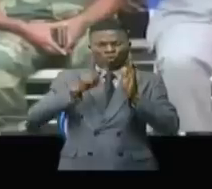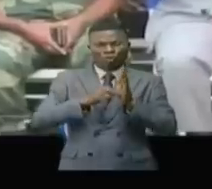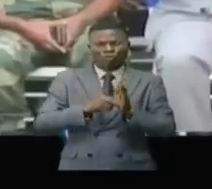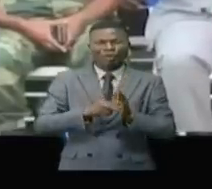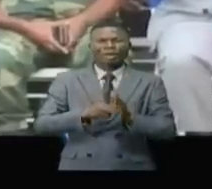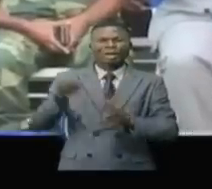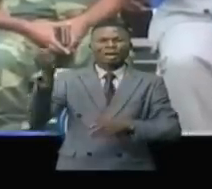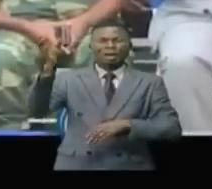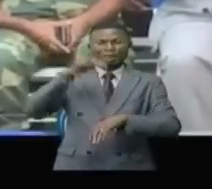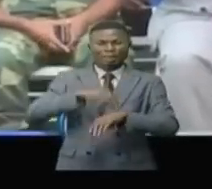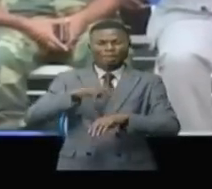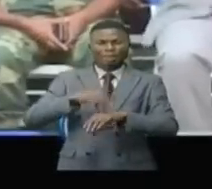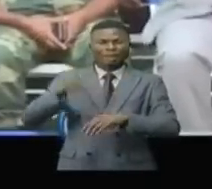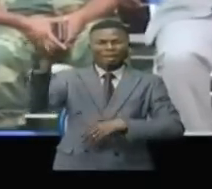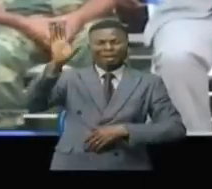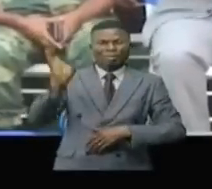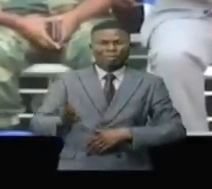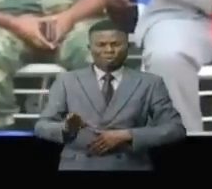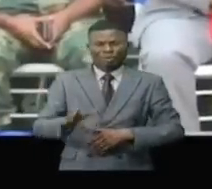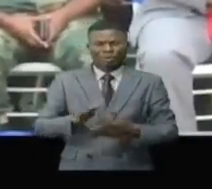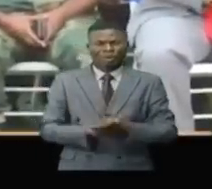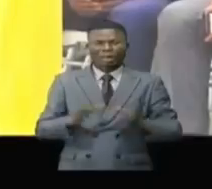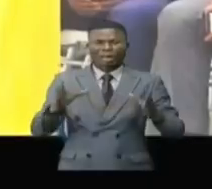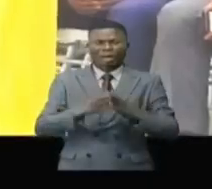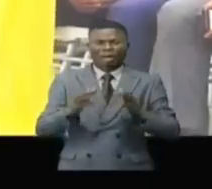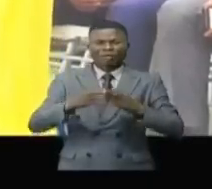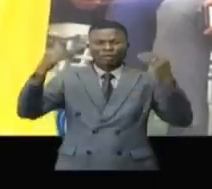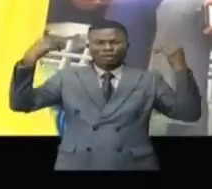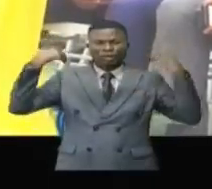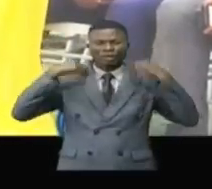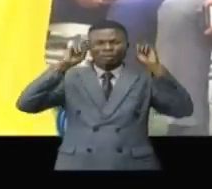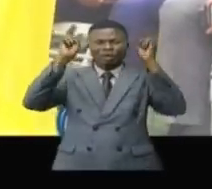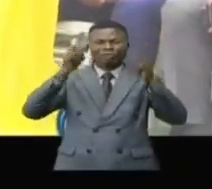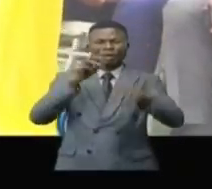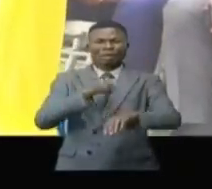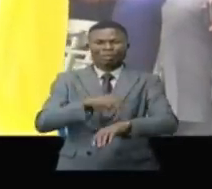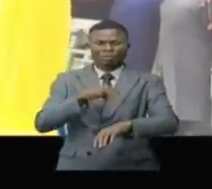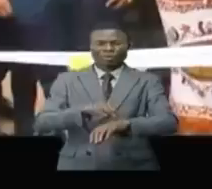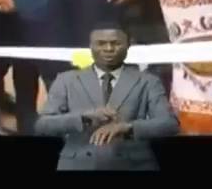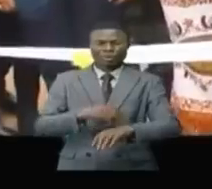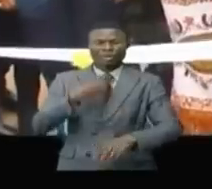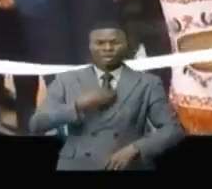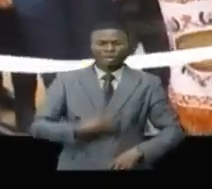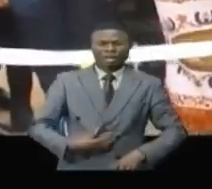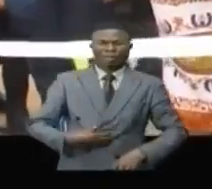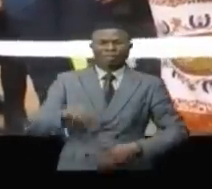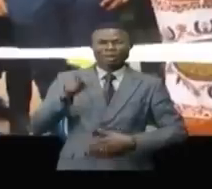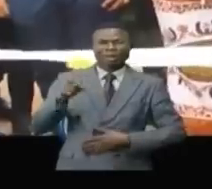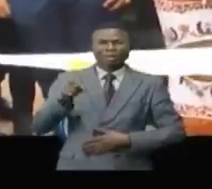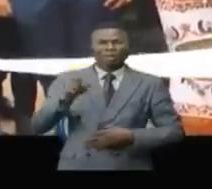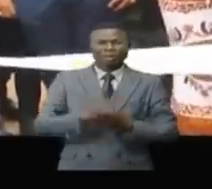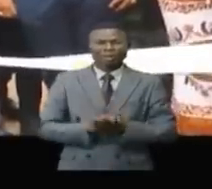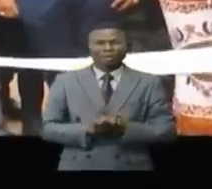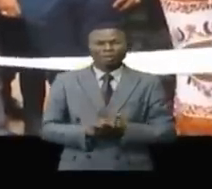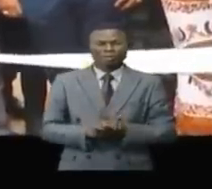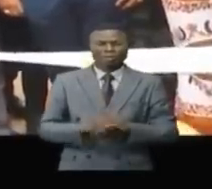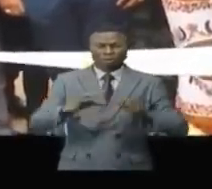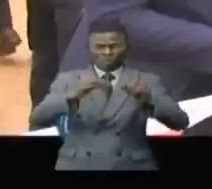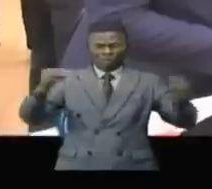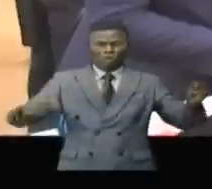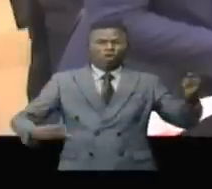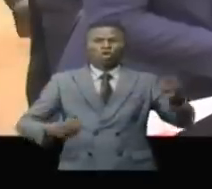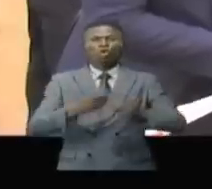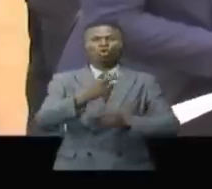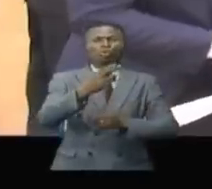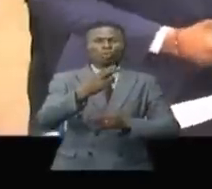Dr Guy Bandundungidi, accompagné du maire de la ville de Matadi, Maître Patine Zouziwa Makengedi, ont procédé à l'inauguration